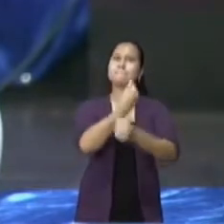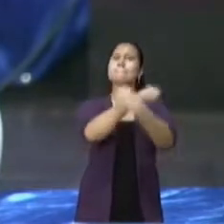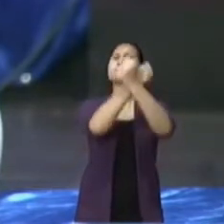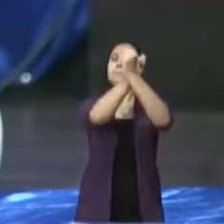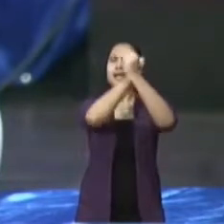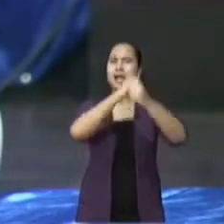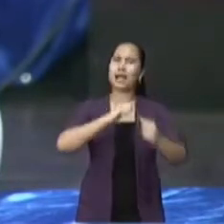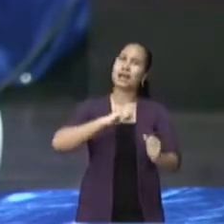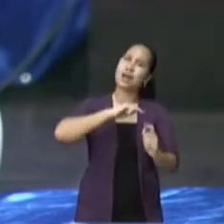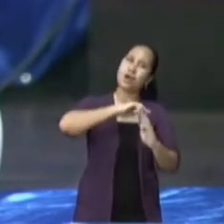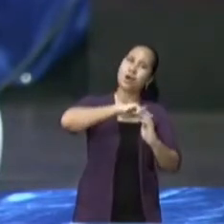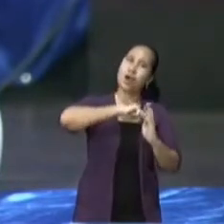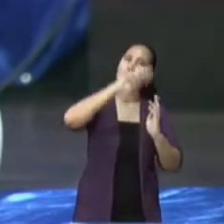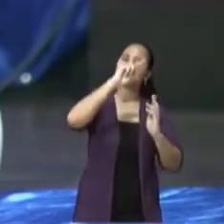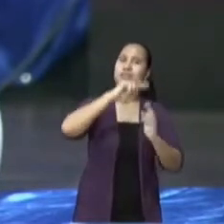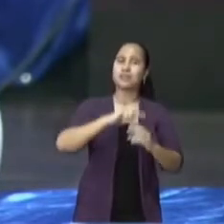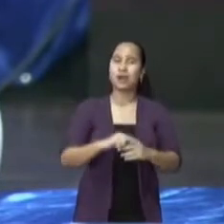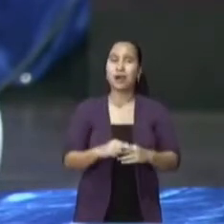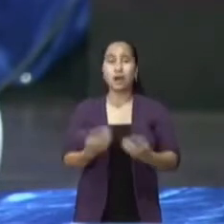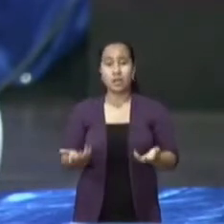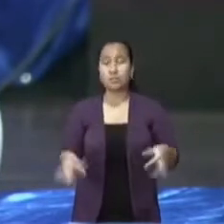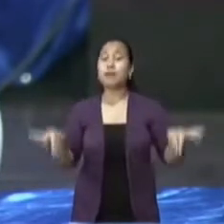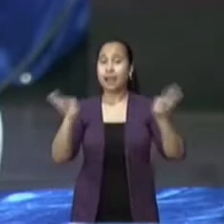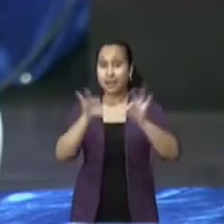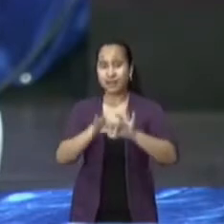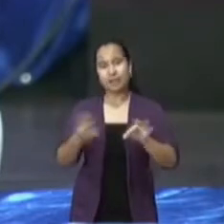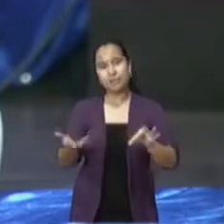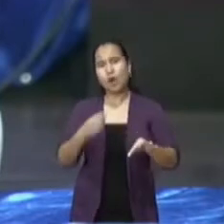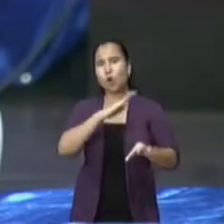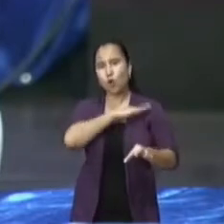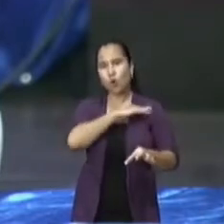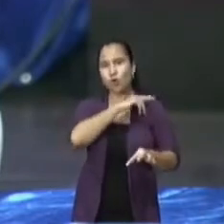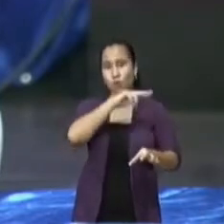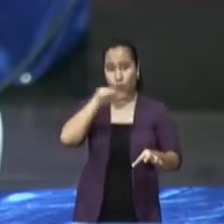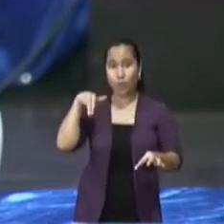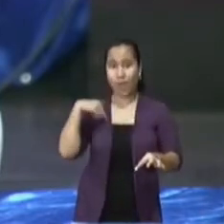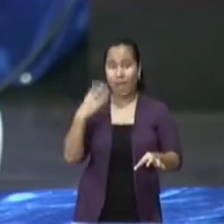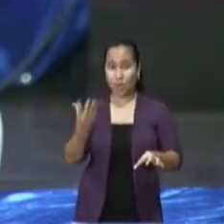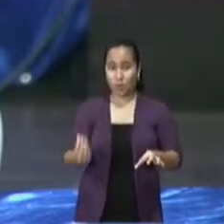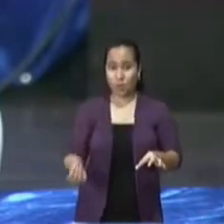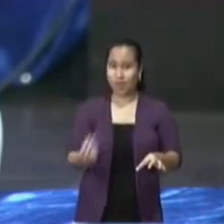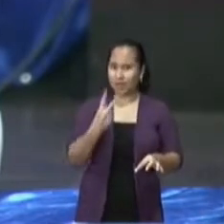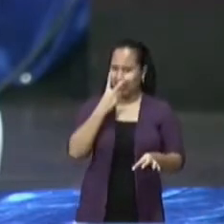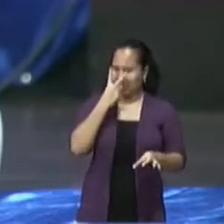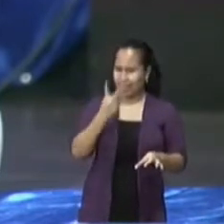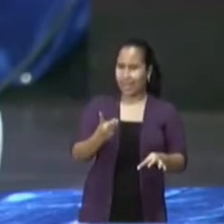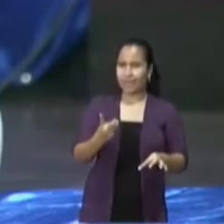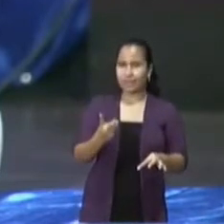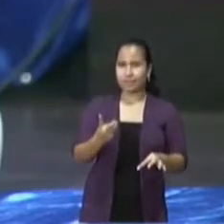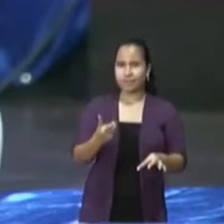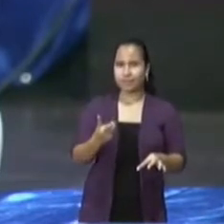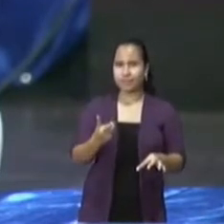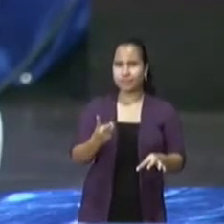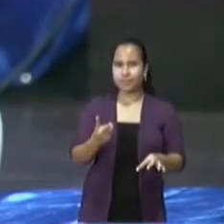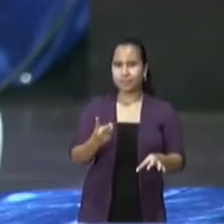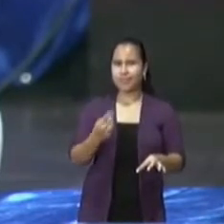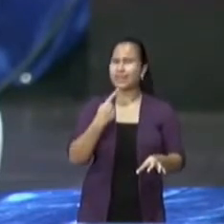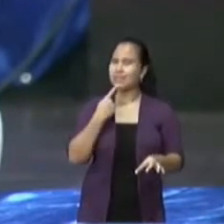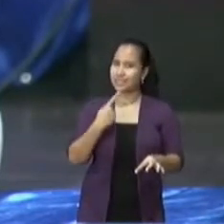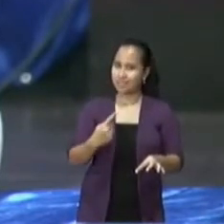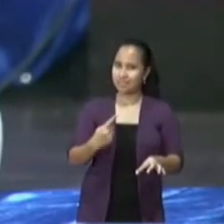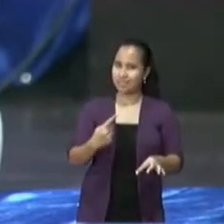dat dat iets belangrijks is. Maar ook willen wij hier naar kijken en hebben we gekeken en gezegd